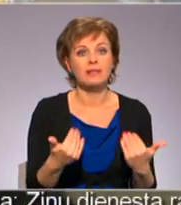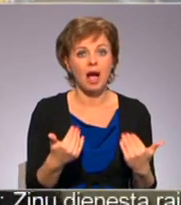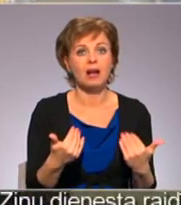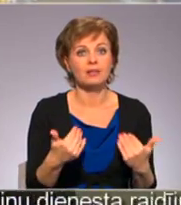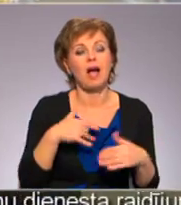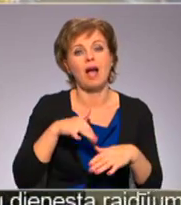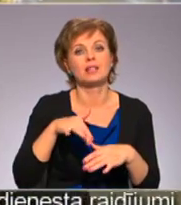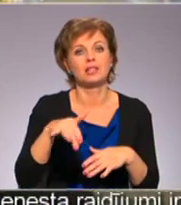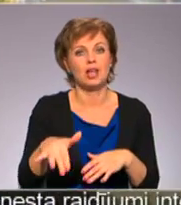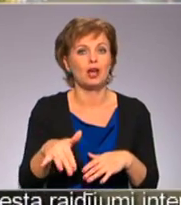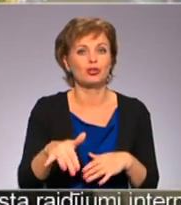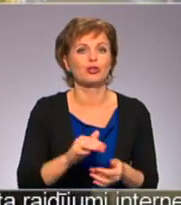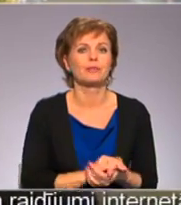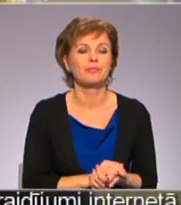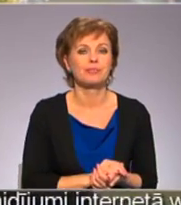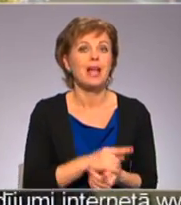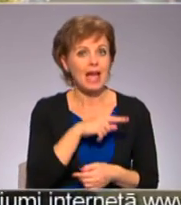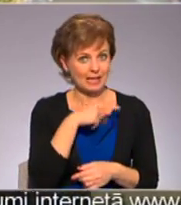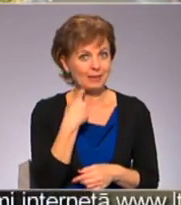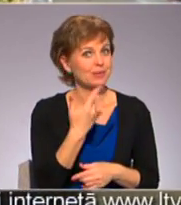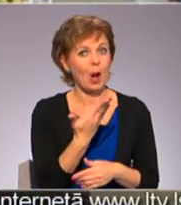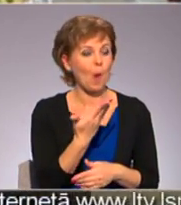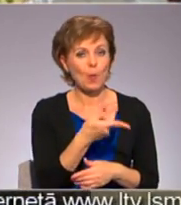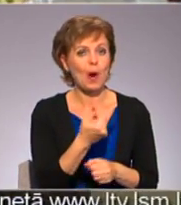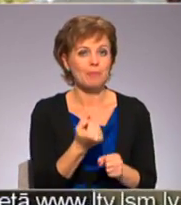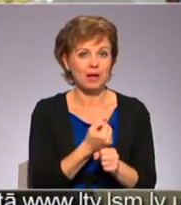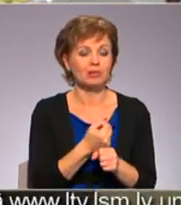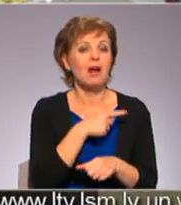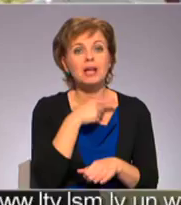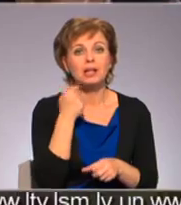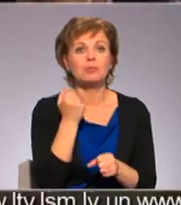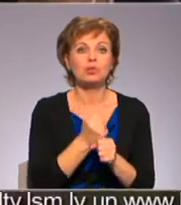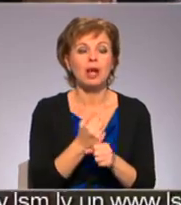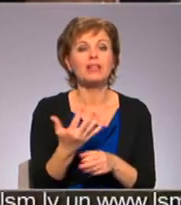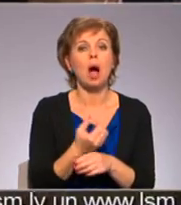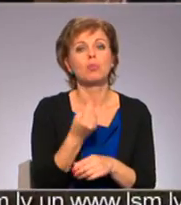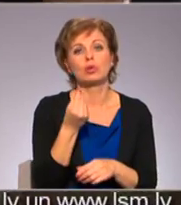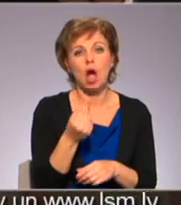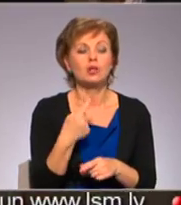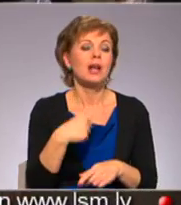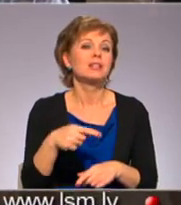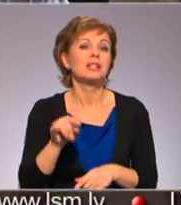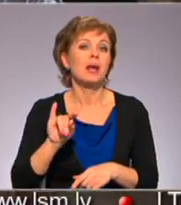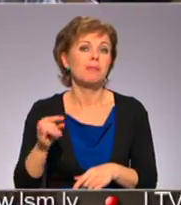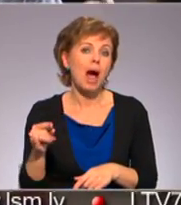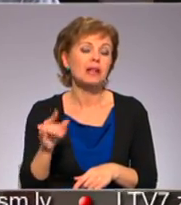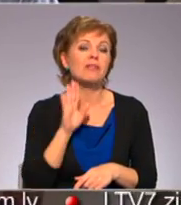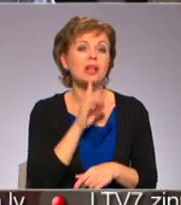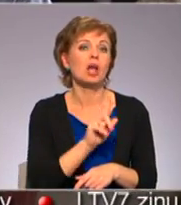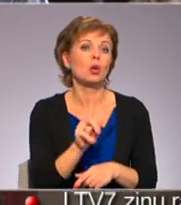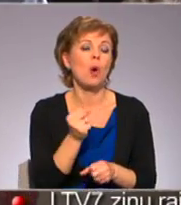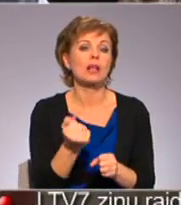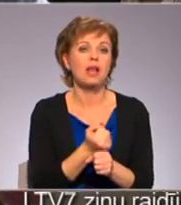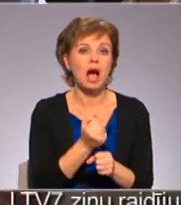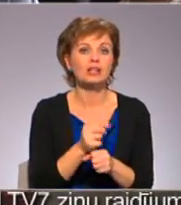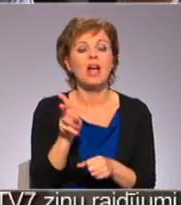aiziešu. Gribas kaut ko padarīt? Jā, strādāt gribas naudu dabūt. Tāpat arī citiem bērniem vasarā esot ko darīt.